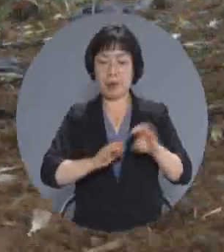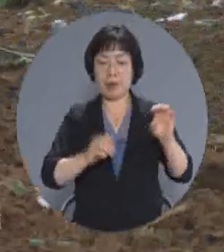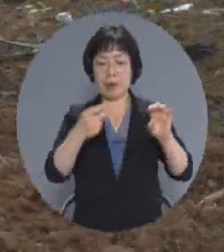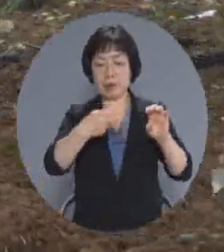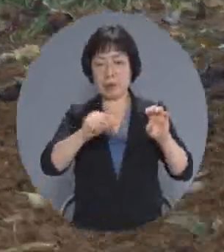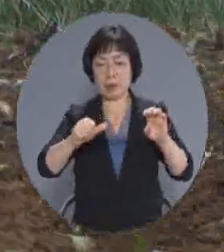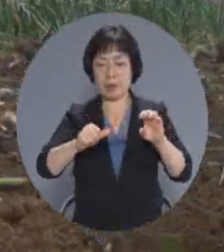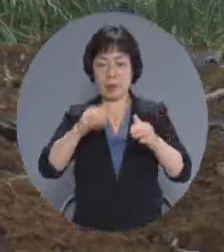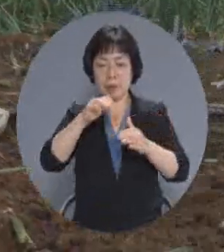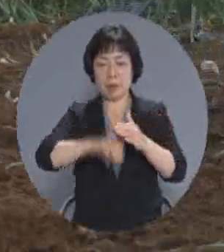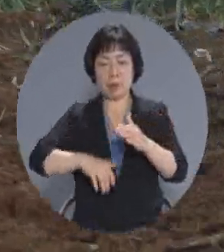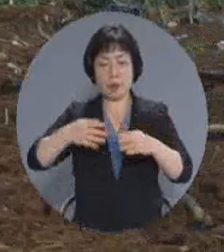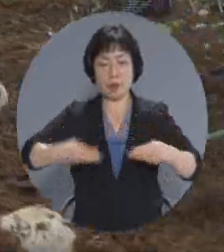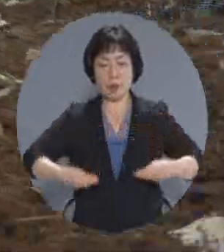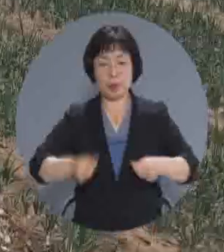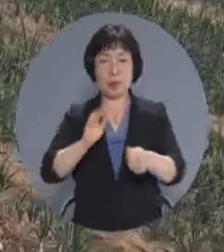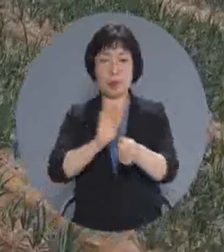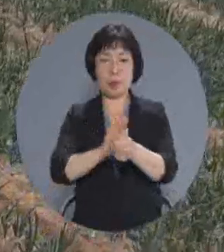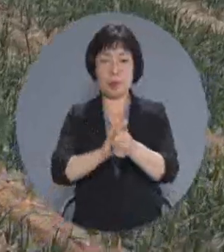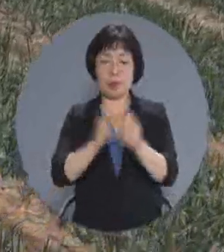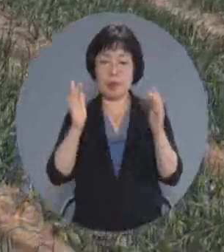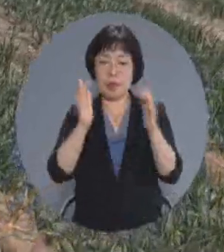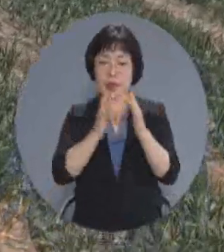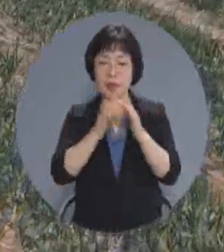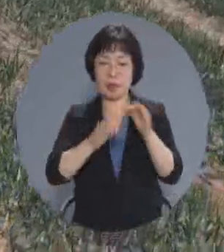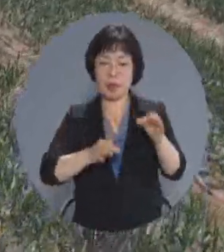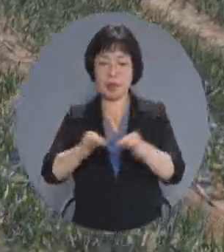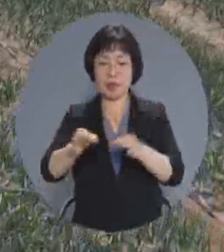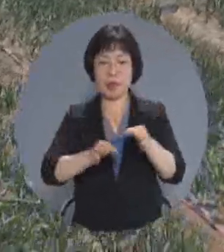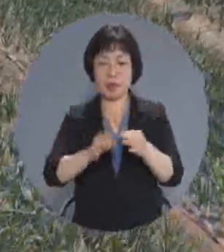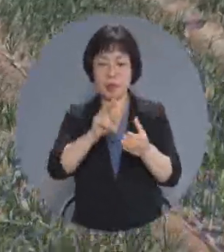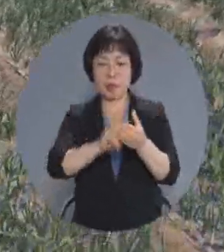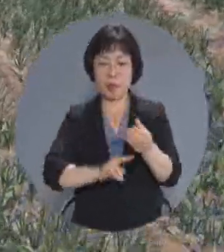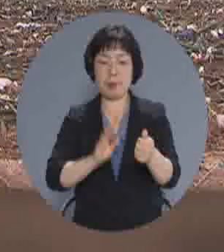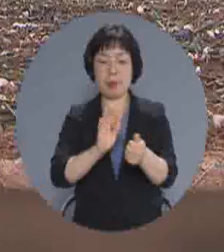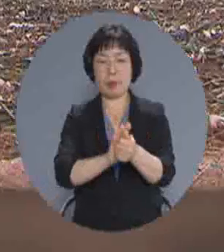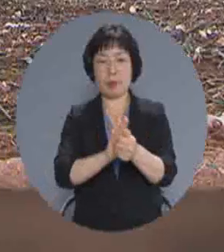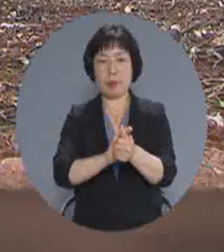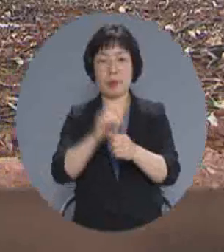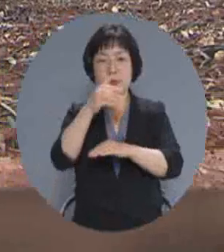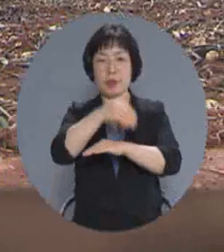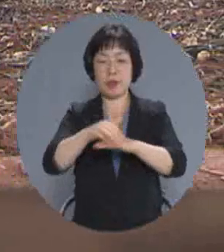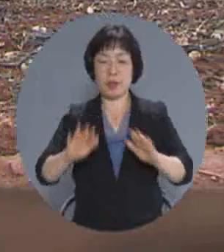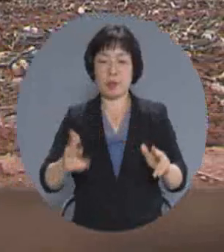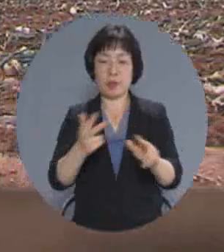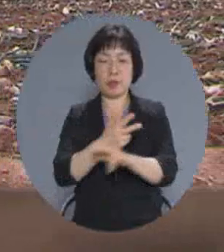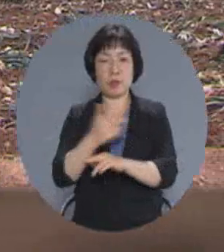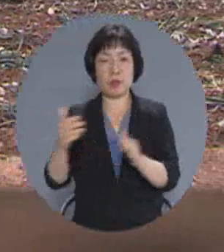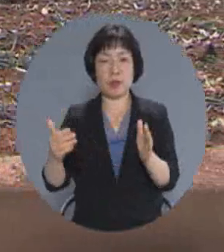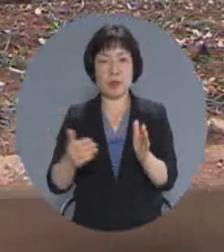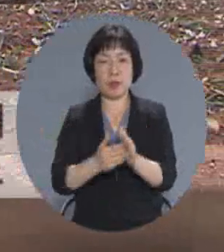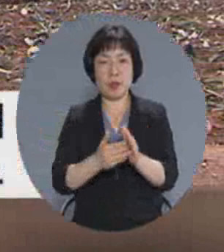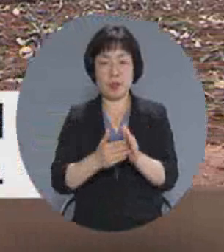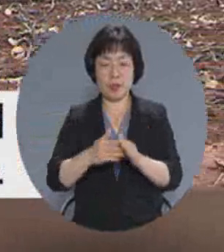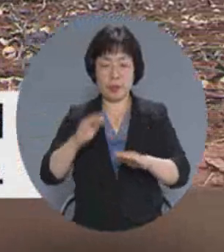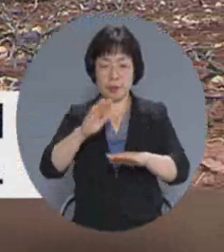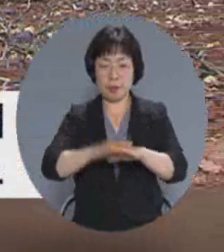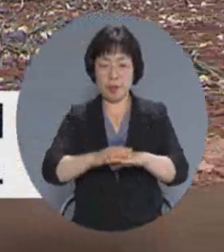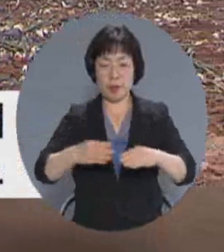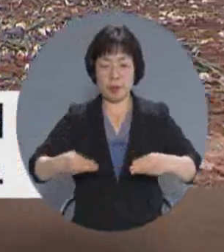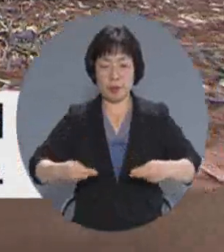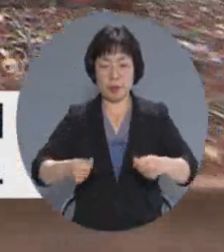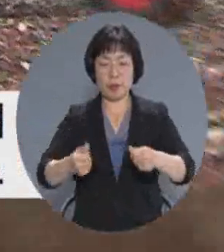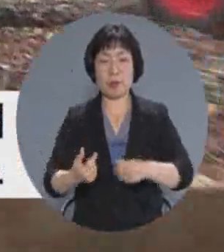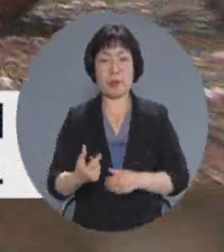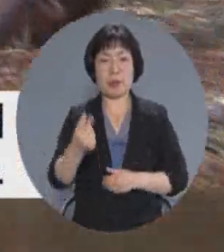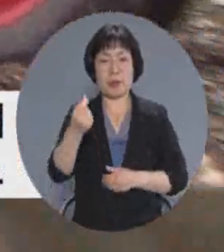산지 폐기를 지원하고 온오프라인 판로 확대에 힘쓸 예정입니다. 이번 주까지 산지 폐기를 조속히 실시를